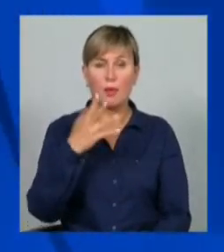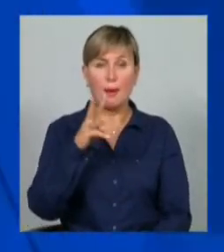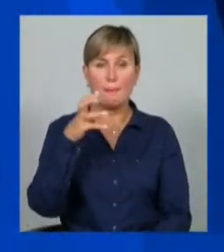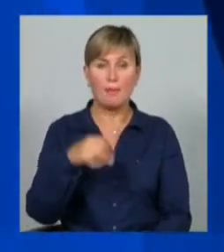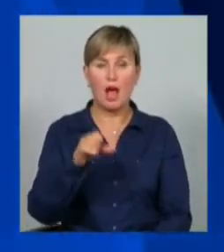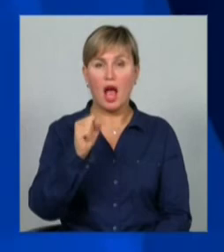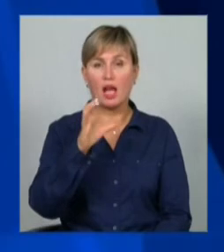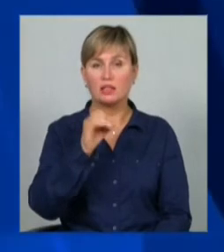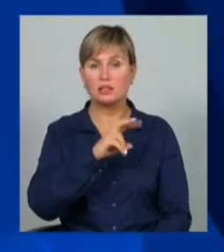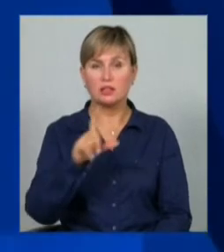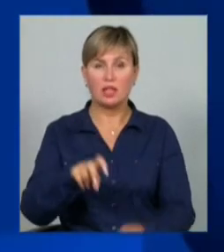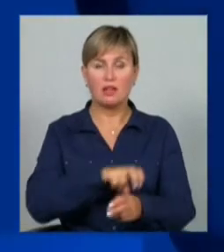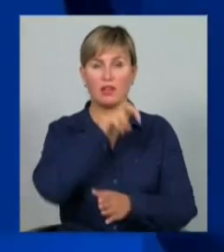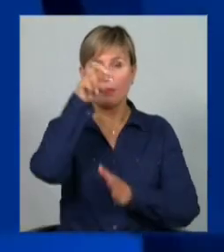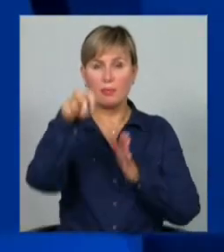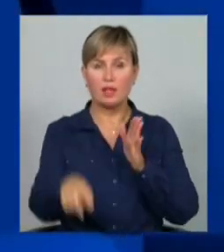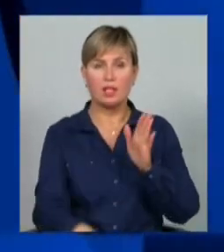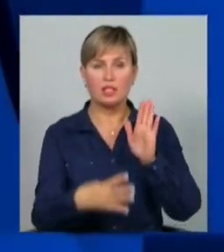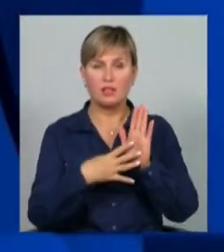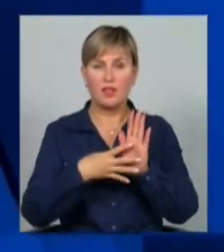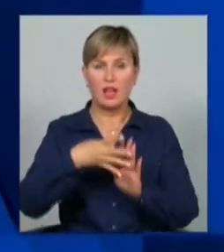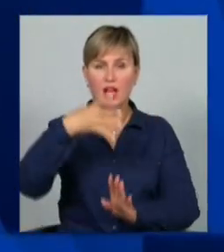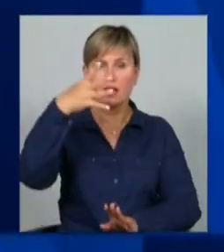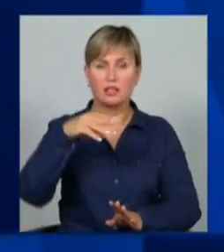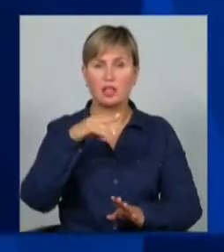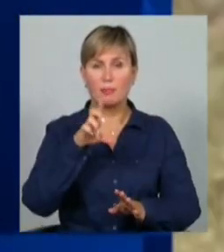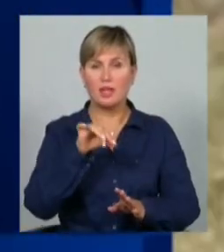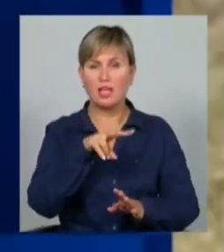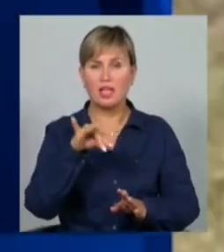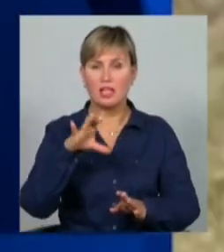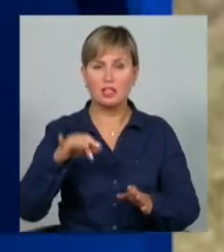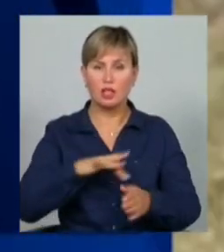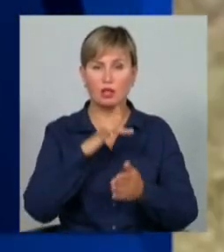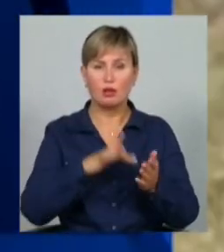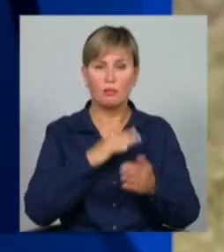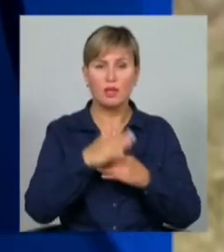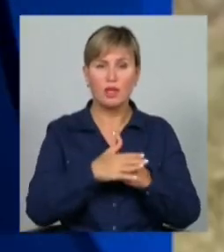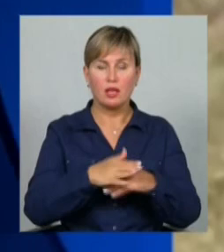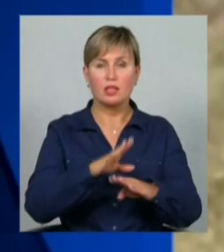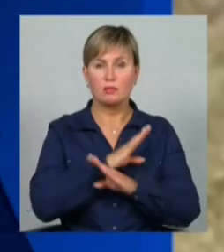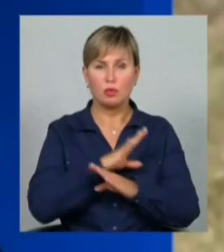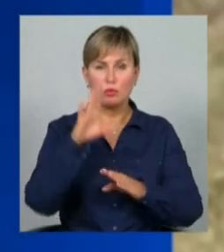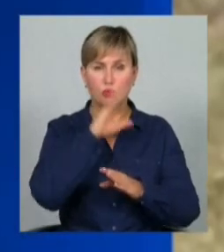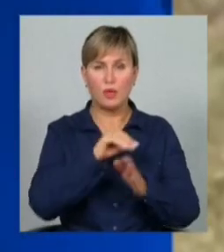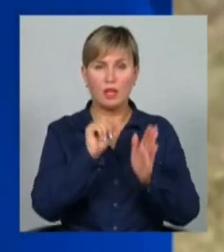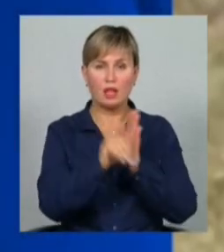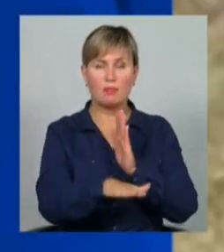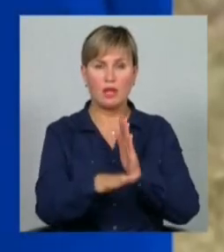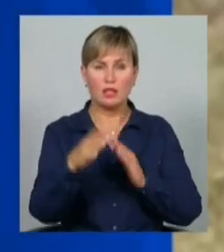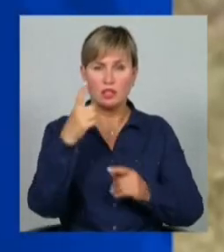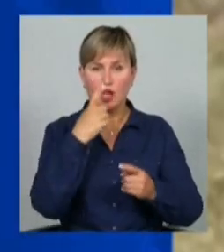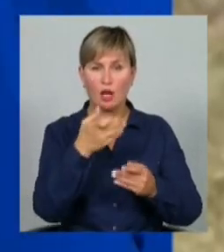осилить по его выпала из окна на девятом этаже в тбилиси перед смертью она успела отправить подруге аудио сообщение в котором